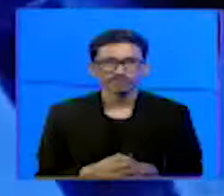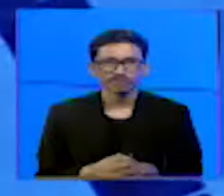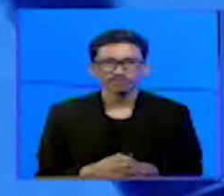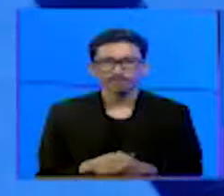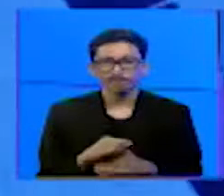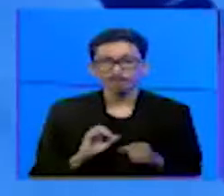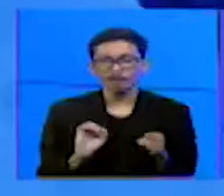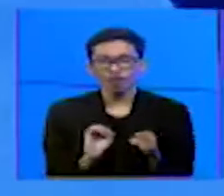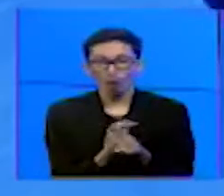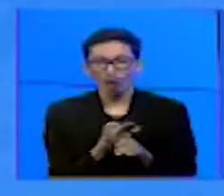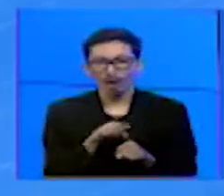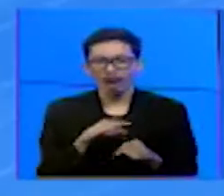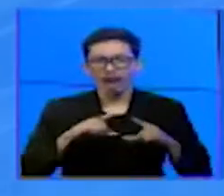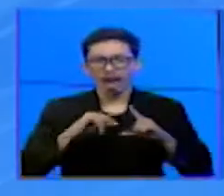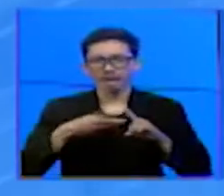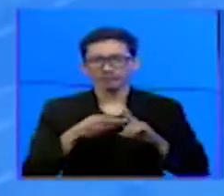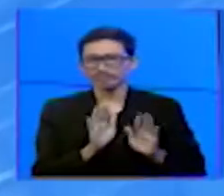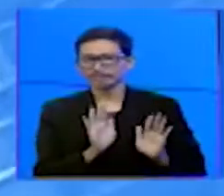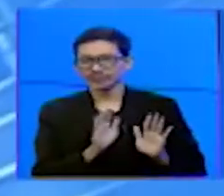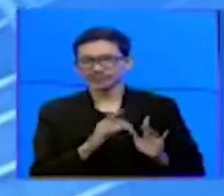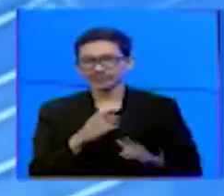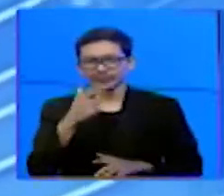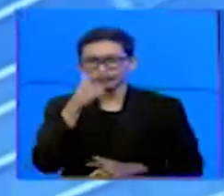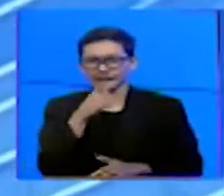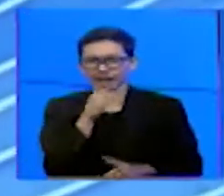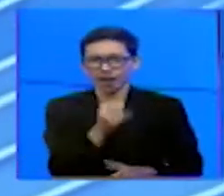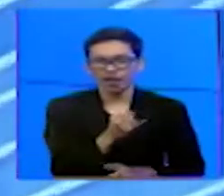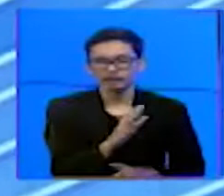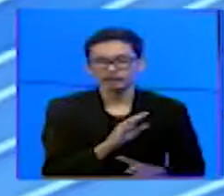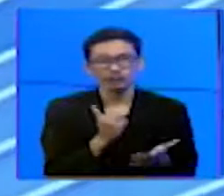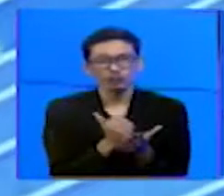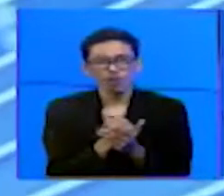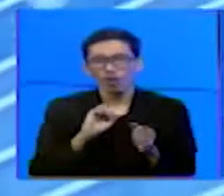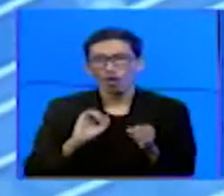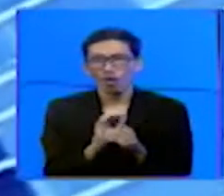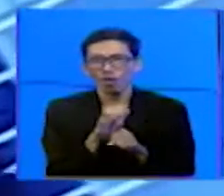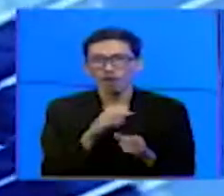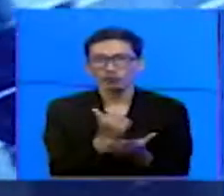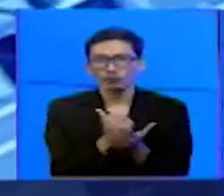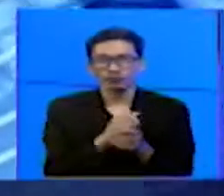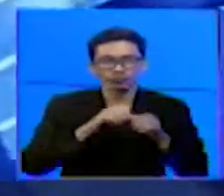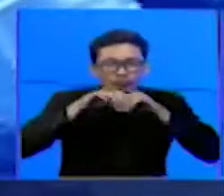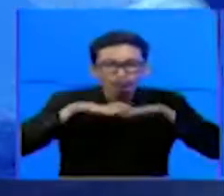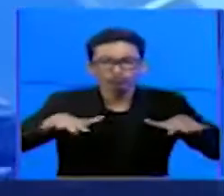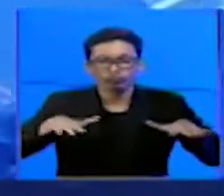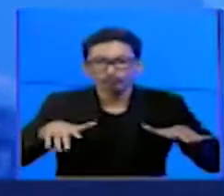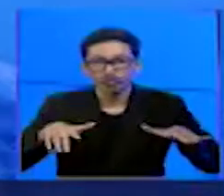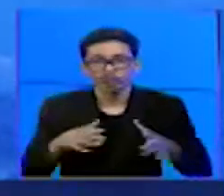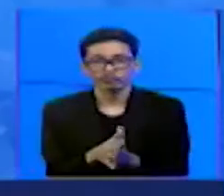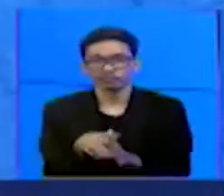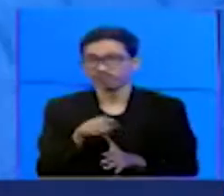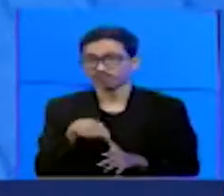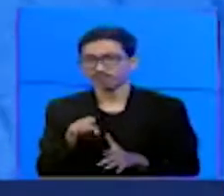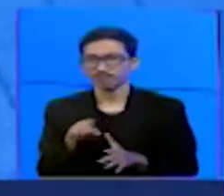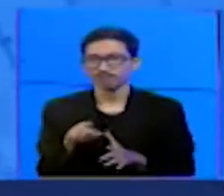Pemirsa, COVID-19 bukanlah aib atau penyakit kutukan, melainkan wabah yang dapat menyerang siapa saja dan di mana saja. Masyarakat diminta untuk tidak menjauhi